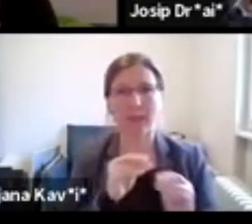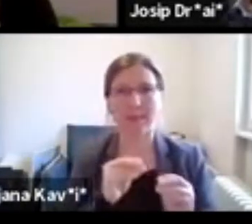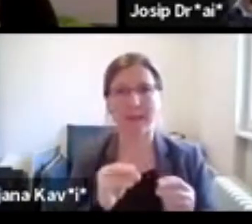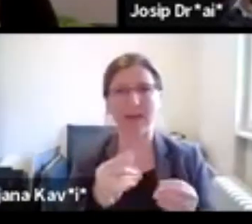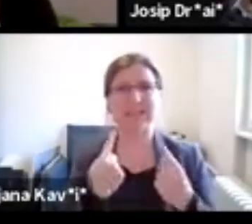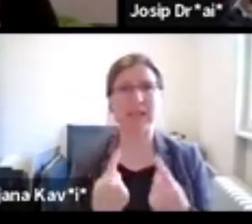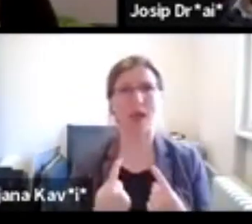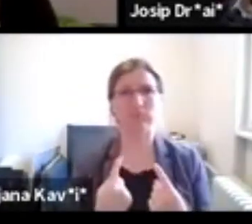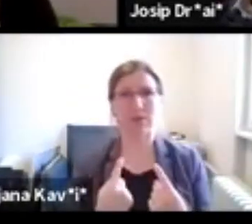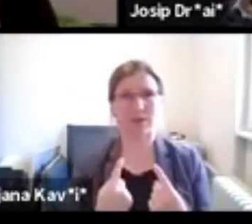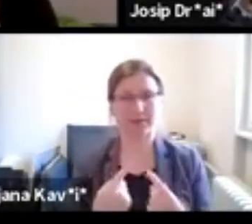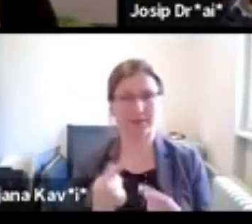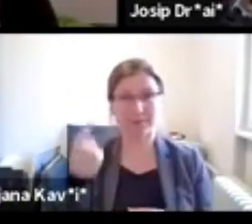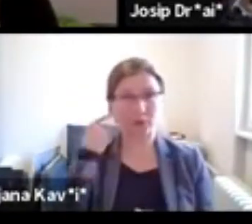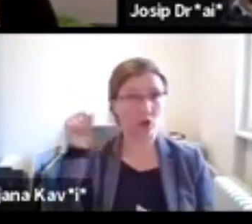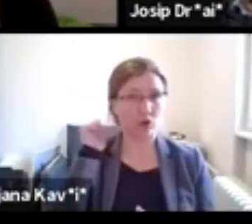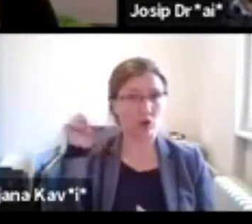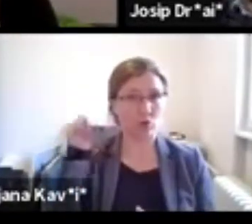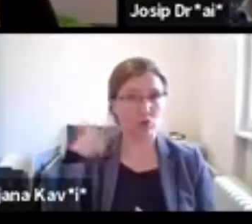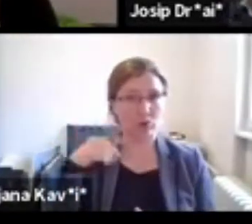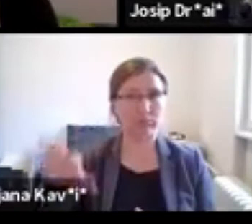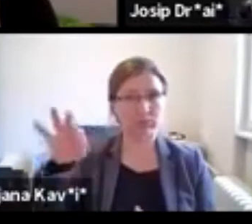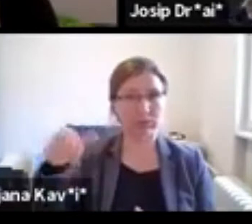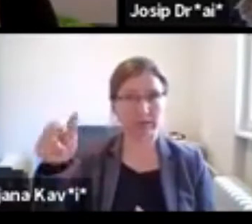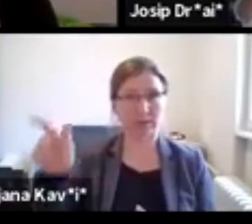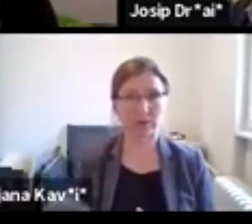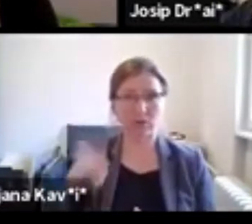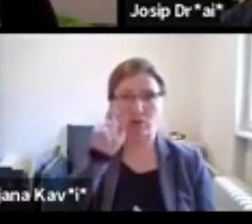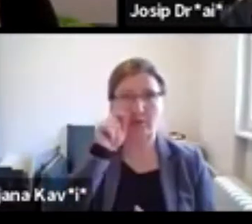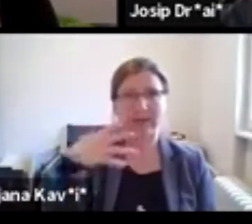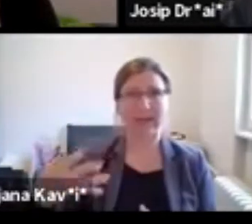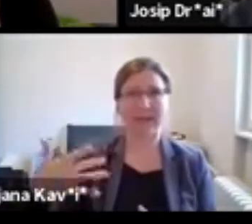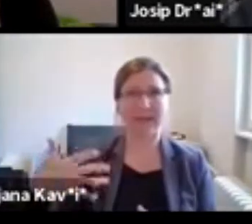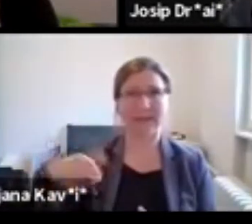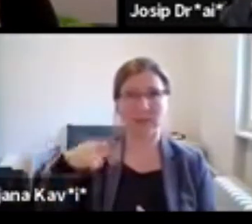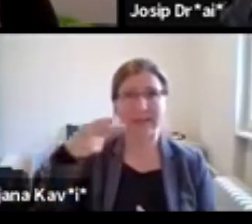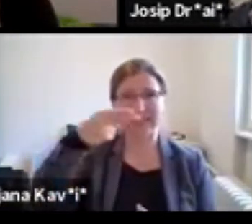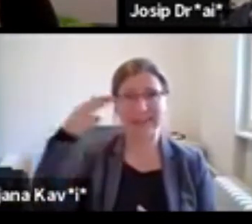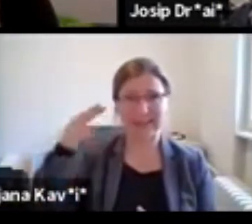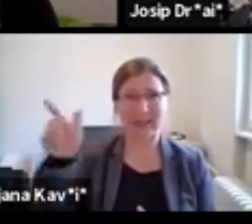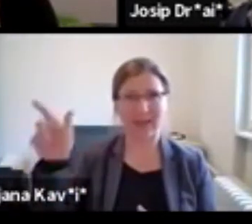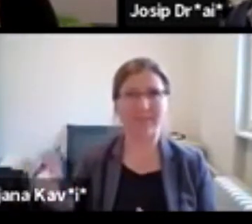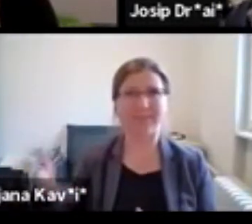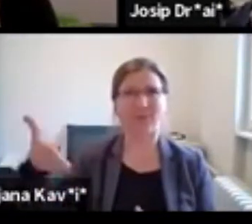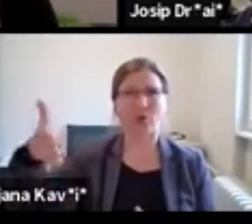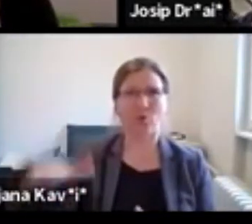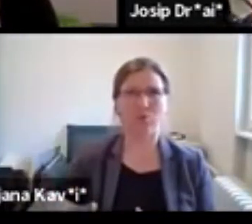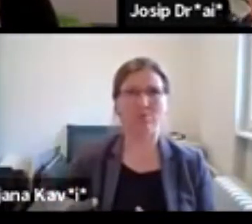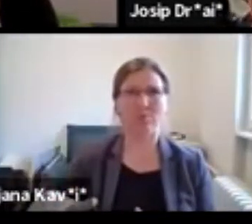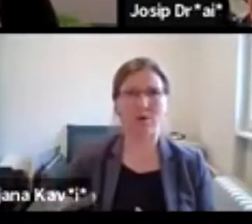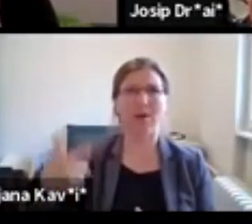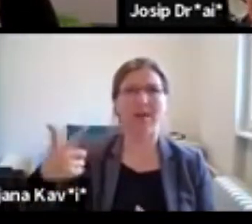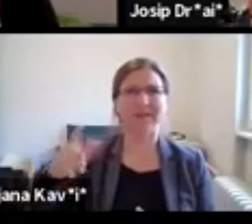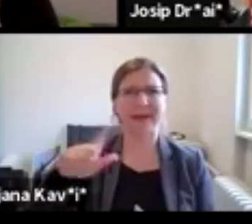Jučer sam saznao da jedan čovjek od 50 godina u Sarajevu, slijep, umro od korone, bio je 2 tjedna